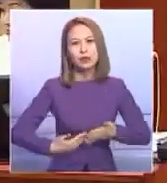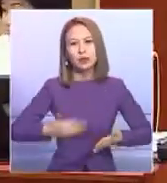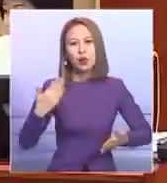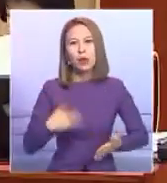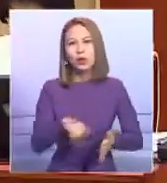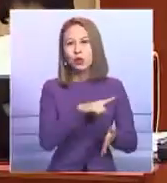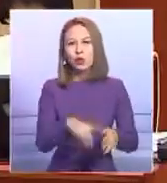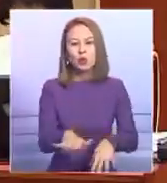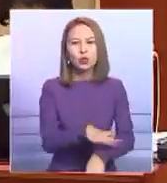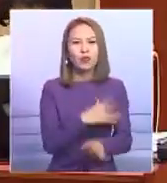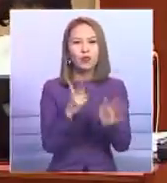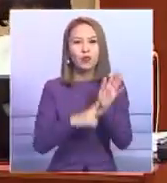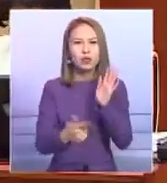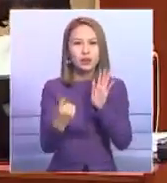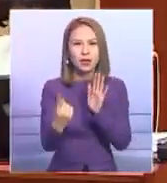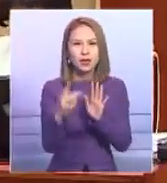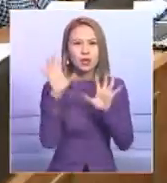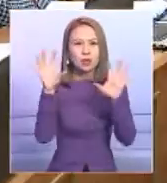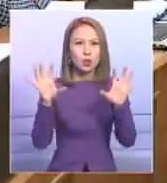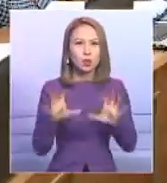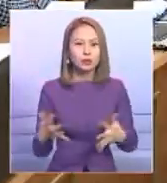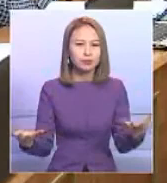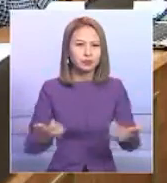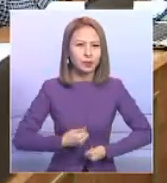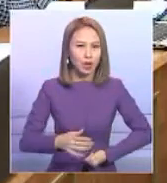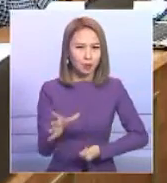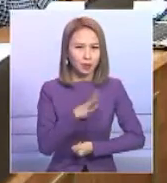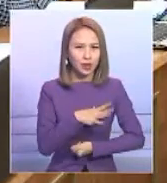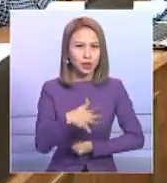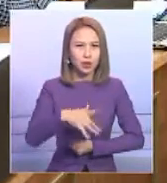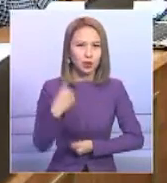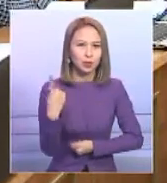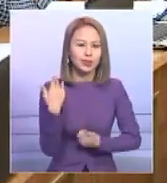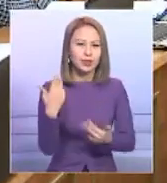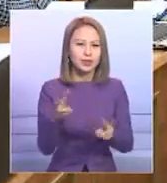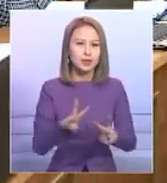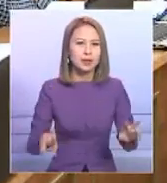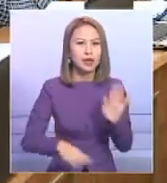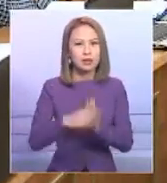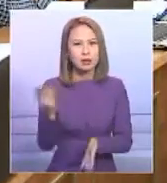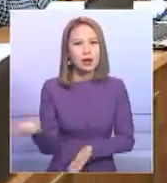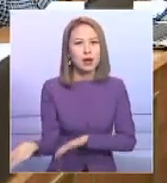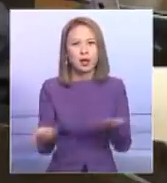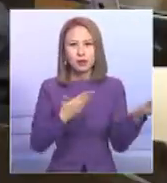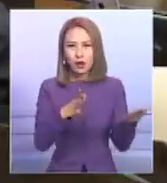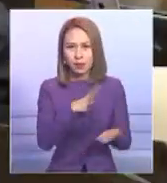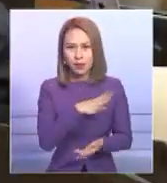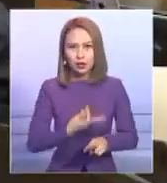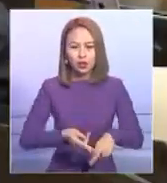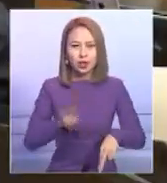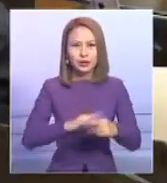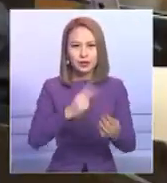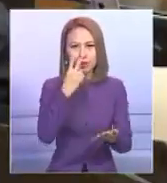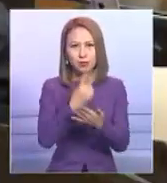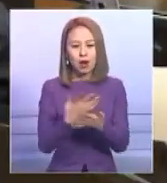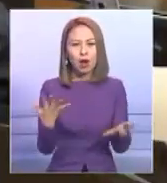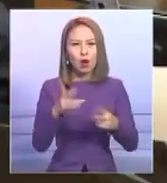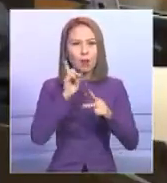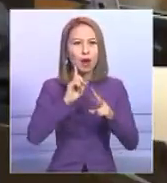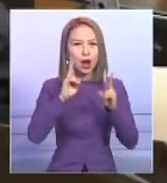палатада осындай 81 заң жобасы өндіріске қабылданып, оның 51-і сенатқа жіберілді.